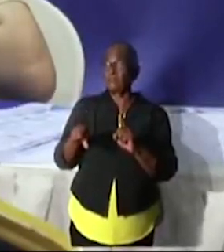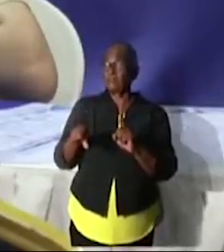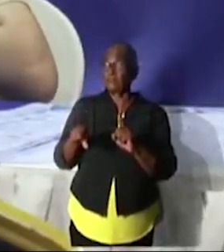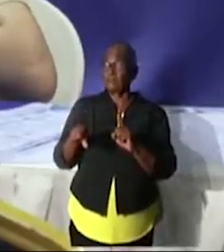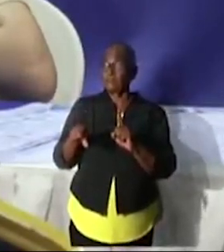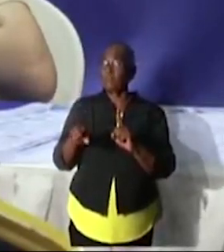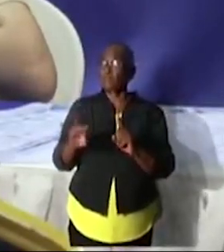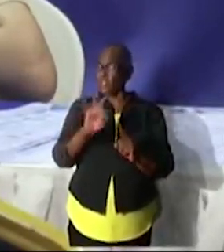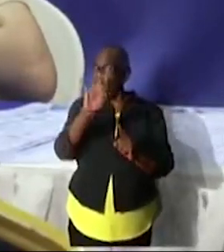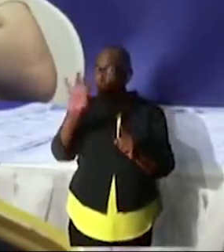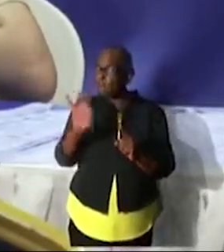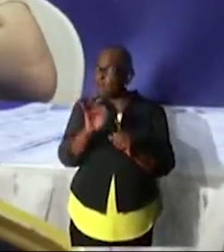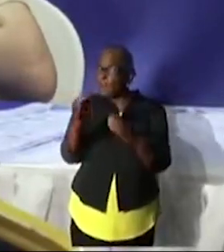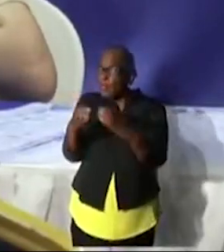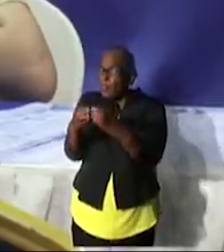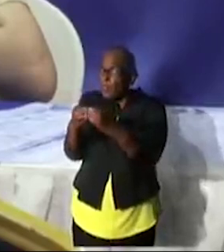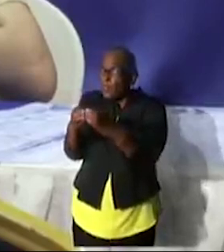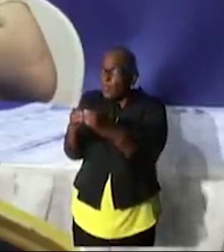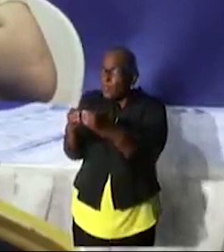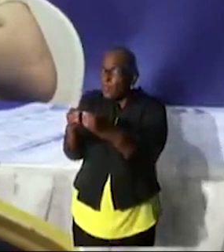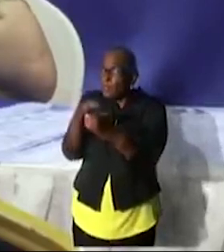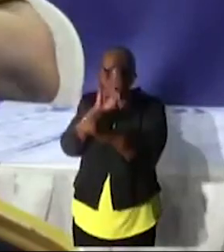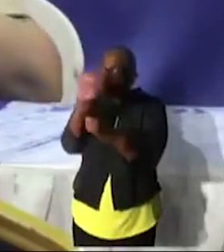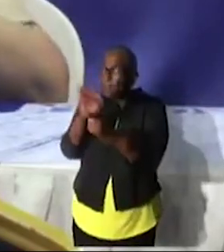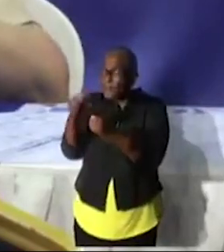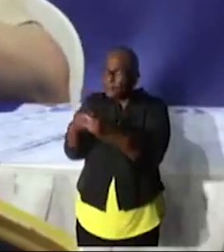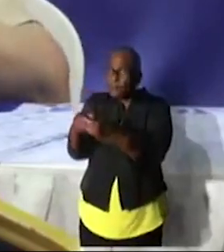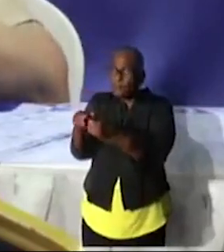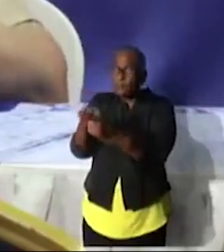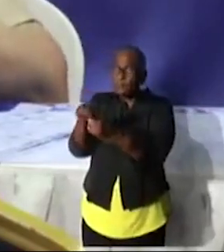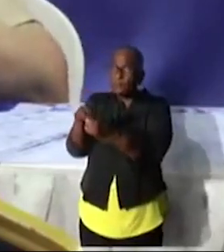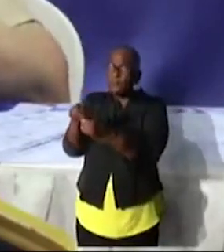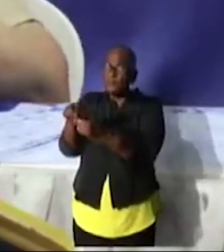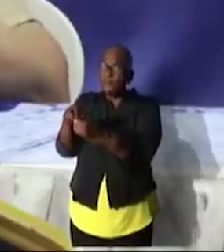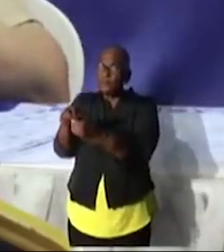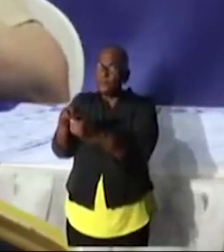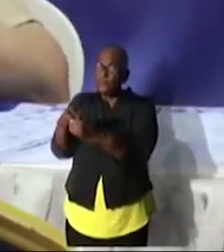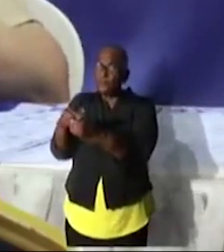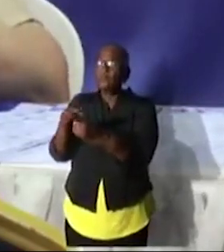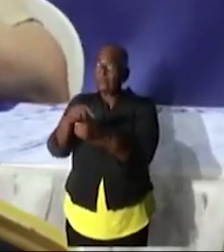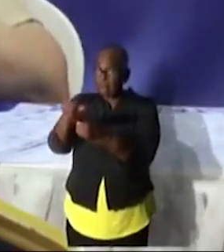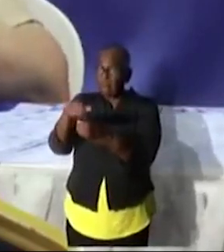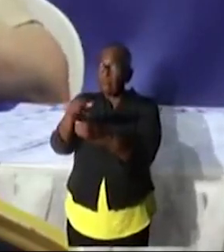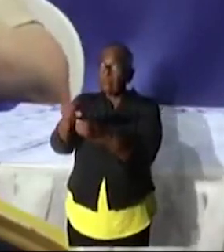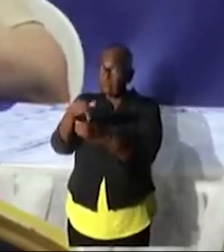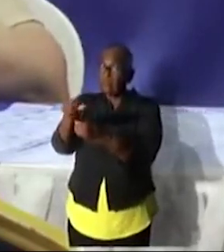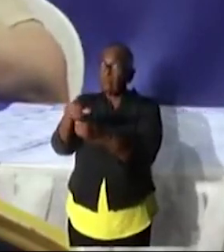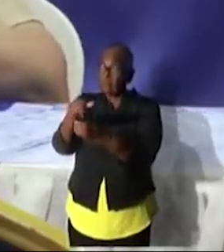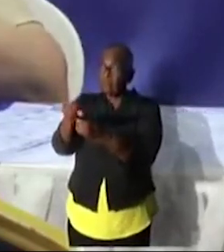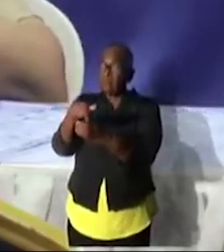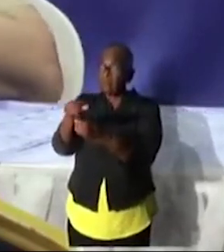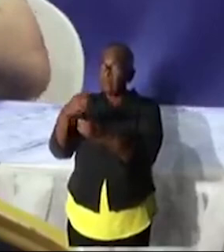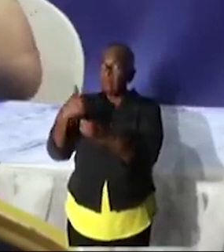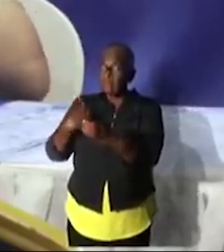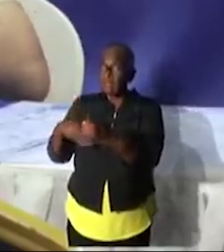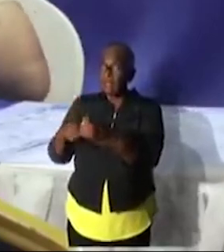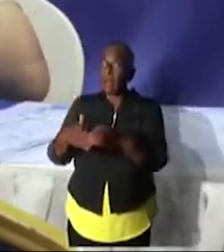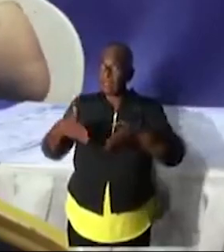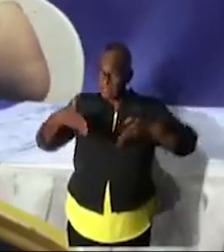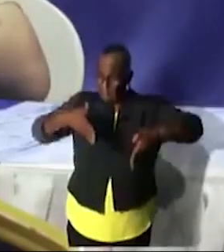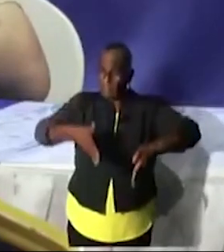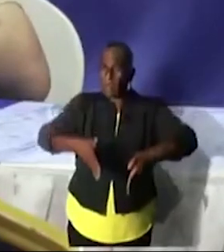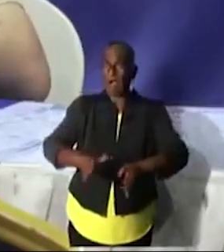een familiecluster. Het zijn allemaal mensen die dan deel hebben uitgemaakt van zo'n crematie